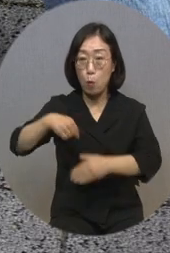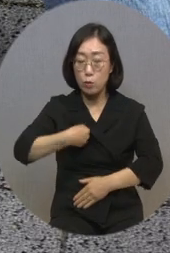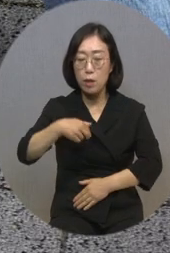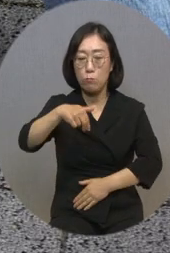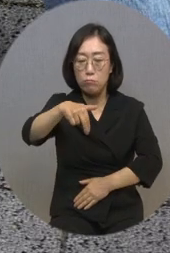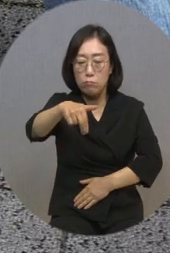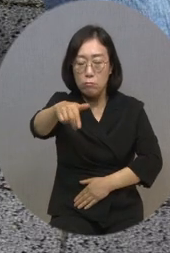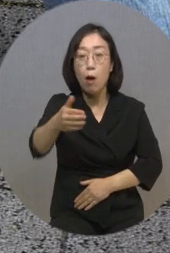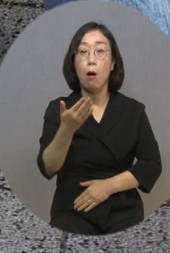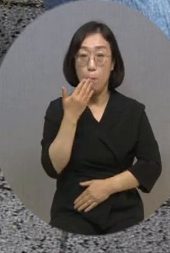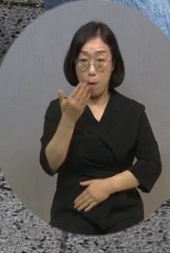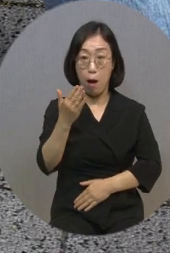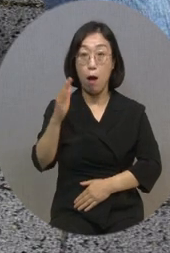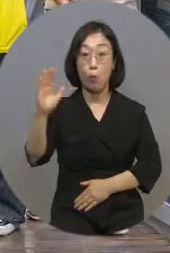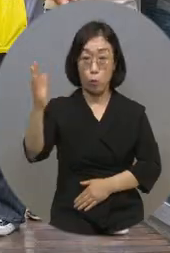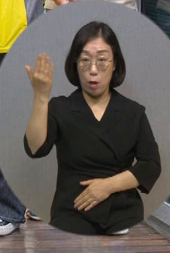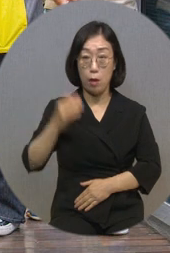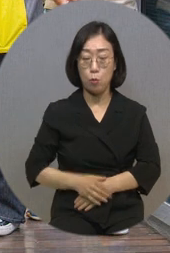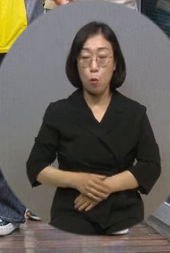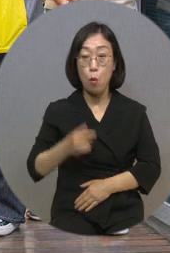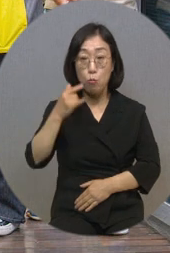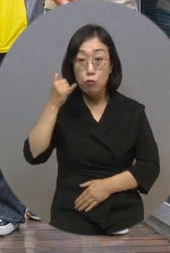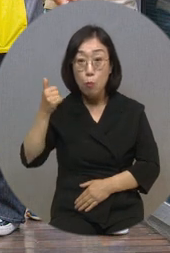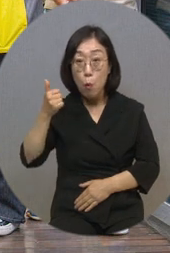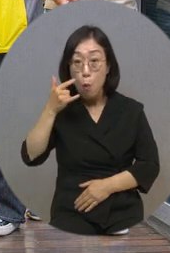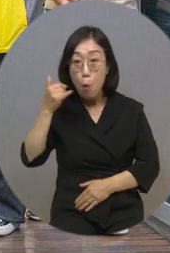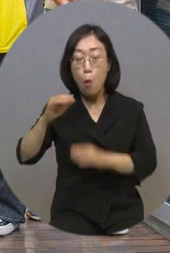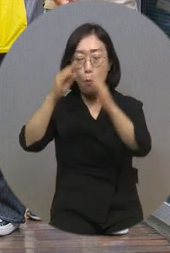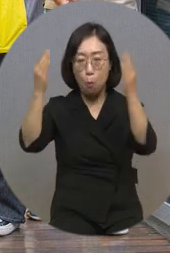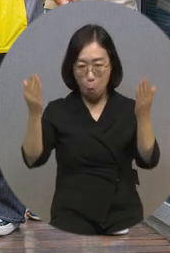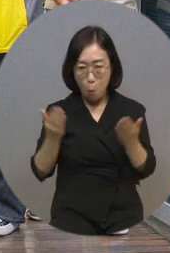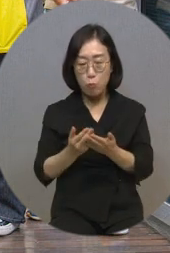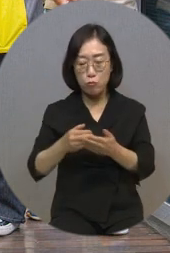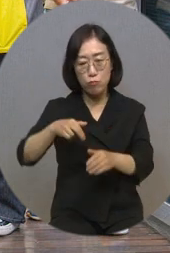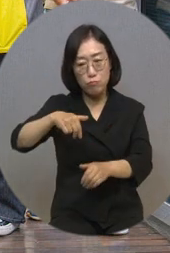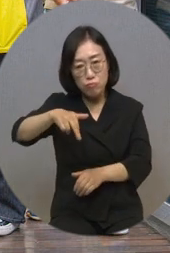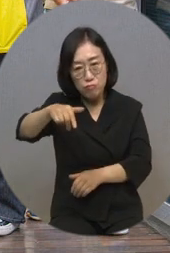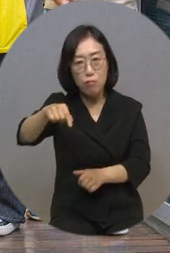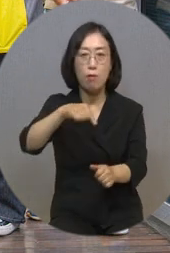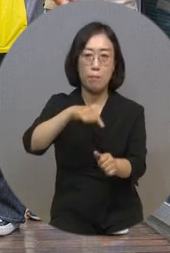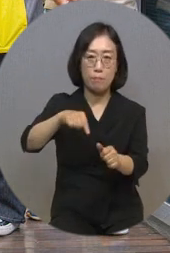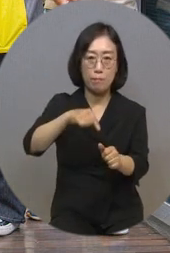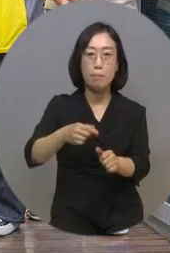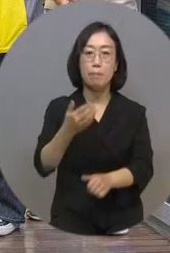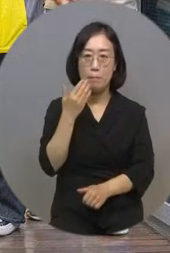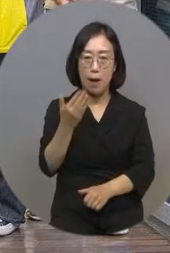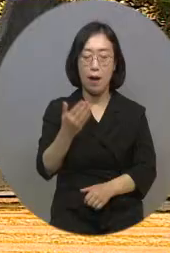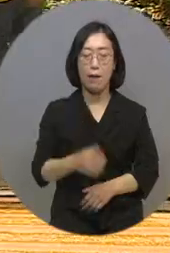보행할 수 있게 됐으며 참여 부모 전부 자녀의 보행을 지도할 수 있게 됐습니다.